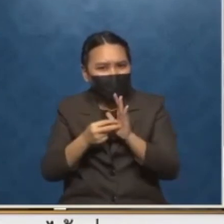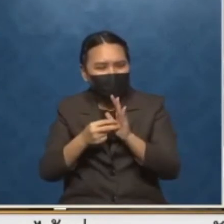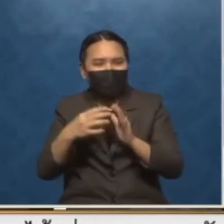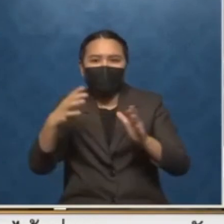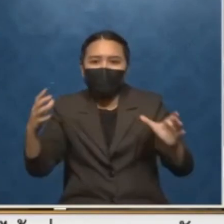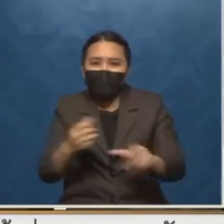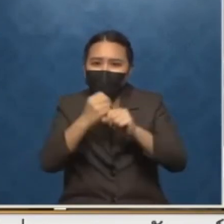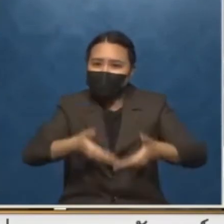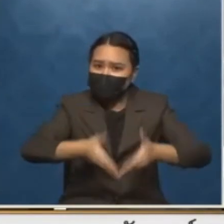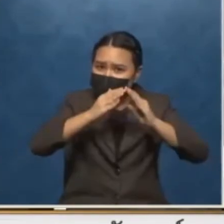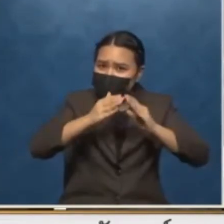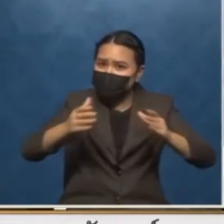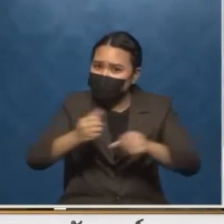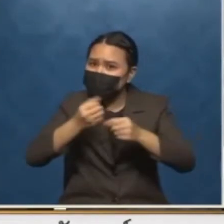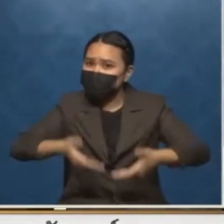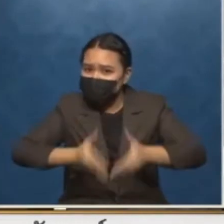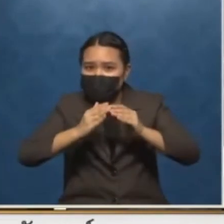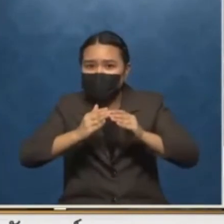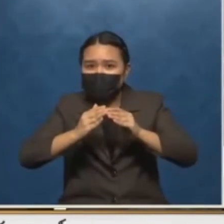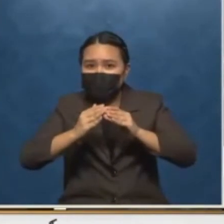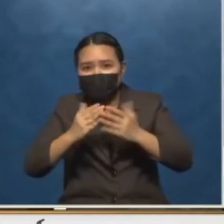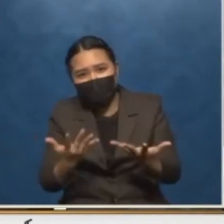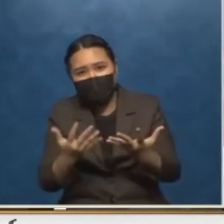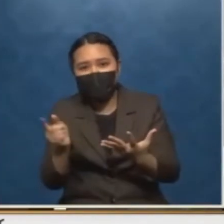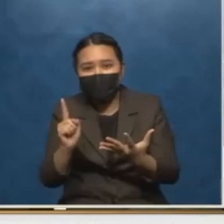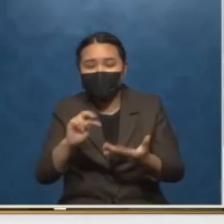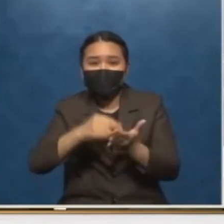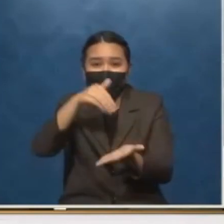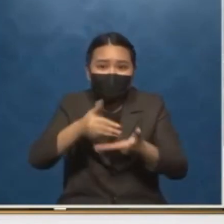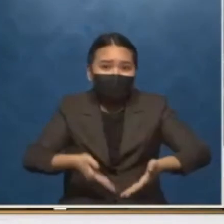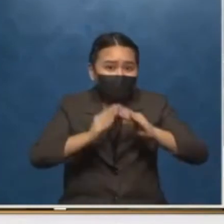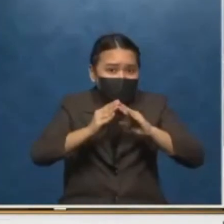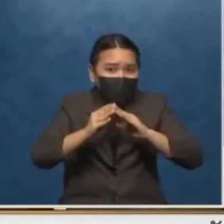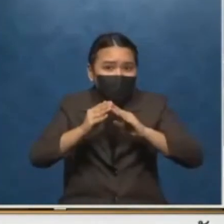ทํายังไงอันนี้สั้นๆนะว่าจะให้ผมจะให้ตั้งศูนย์หรือว่าจะให้ตั้งวิ